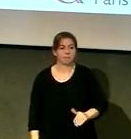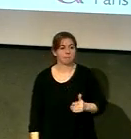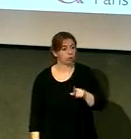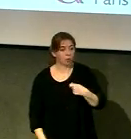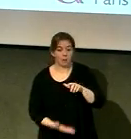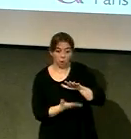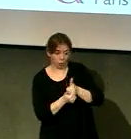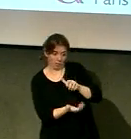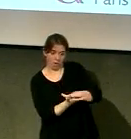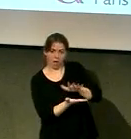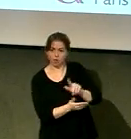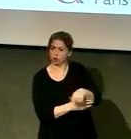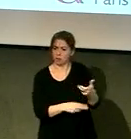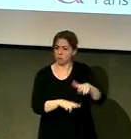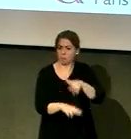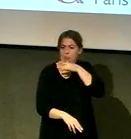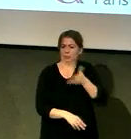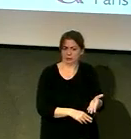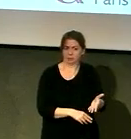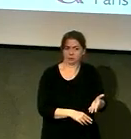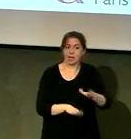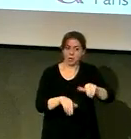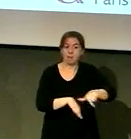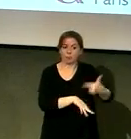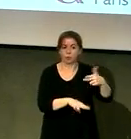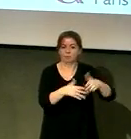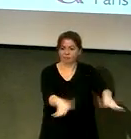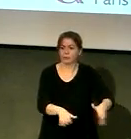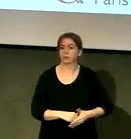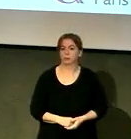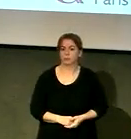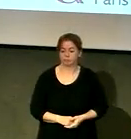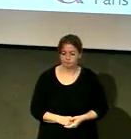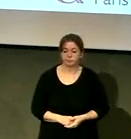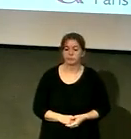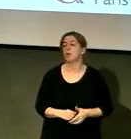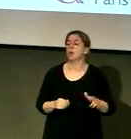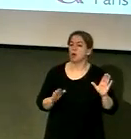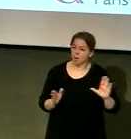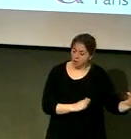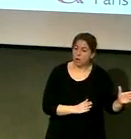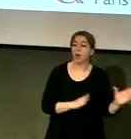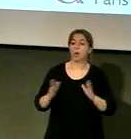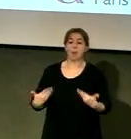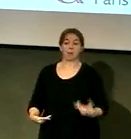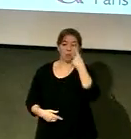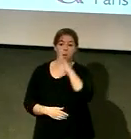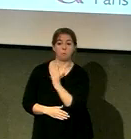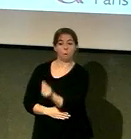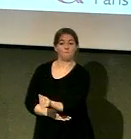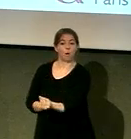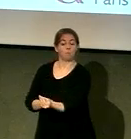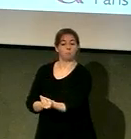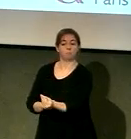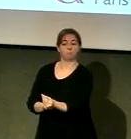supposé. Alors, les conséquences pour l'enfant, on va redécliner ça sur les paragraphes qui suivent. Les conséquences pour